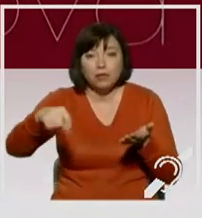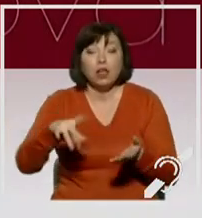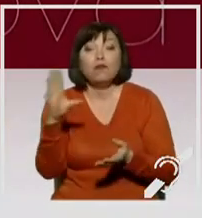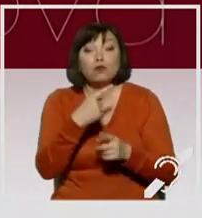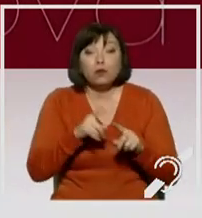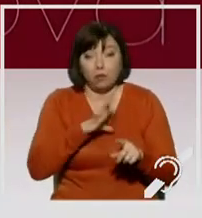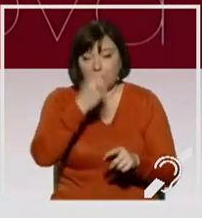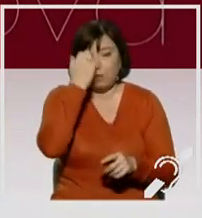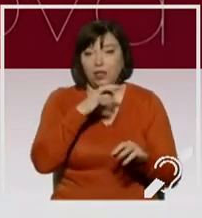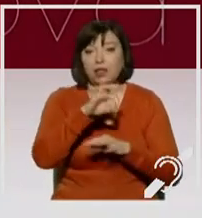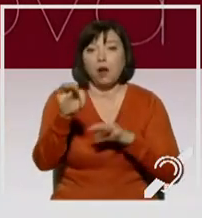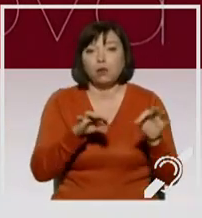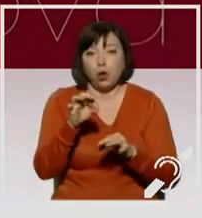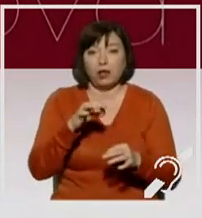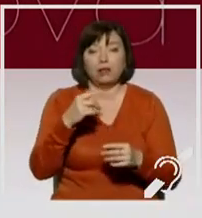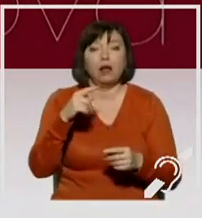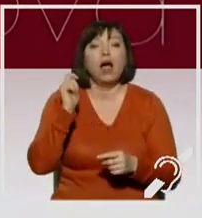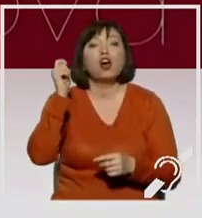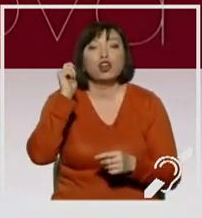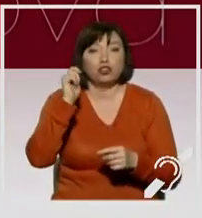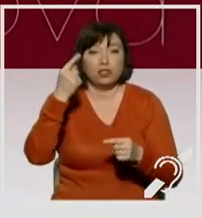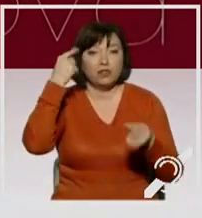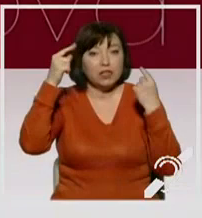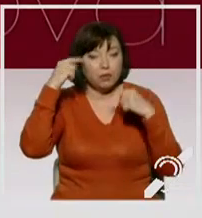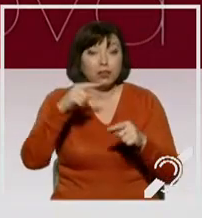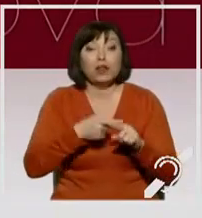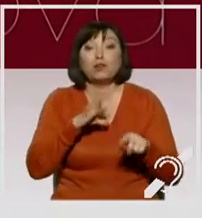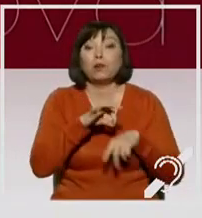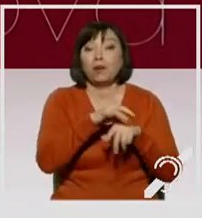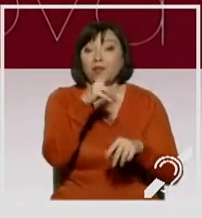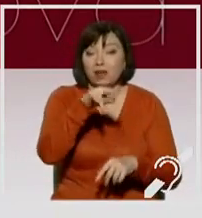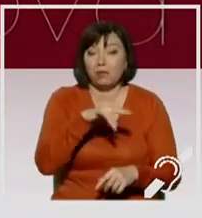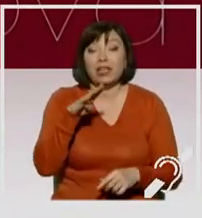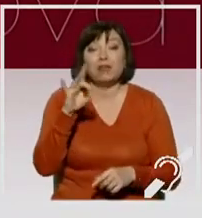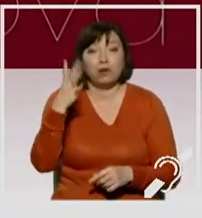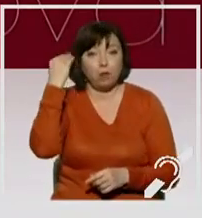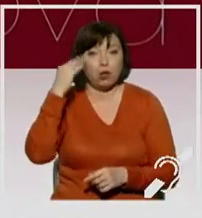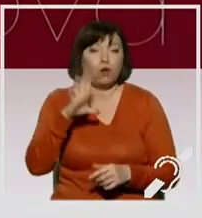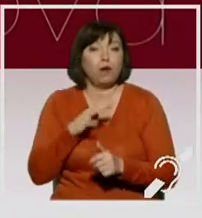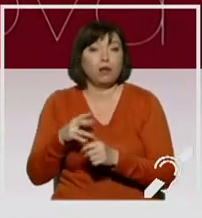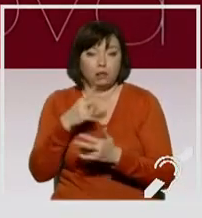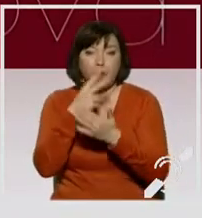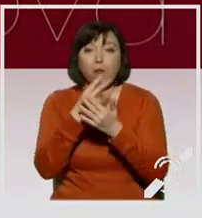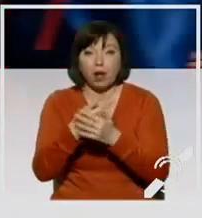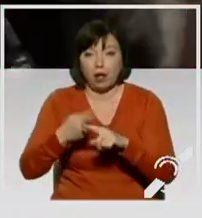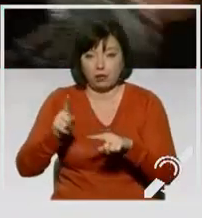urma proiectului Aventura de Crăciun, derulat în luna decembrie, iar TVR Moldova a fost partener media